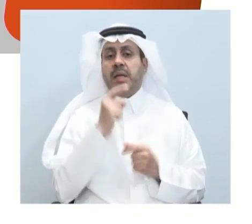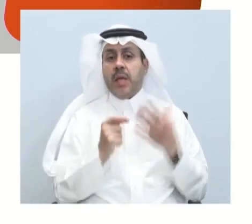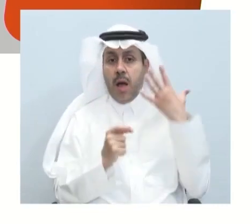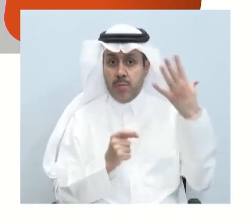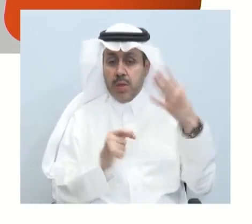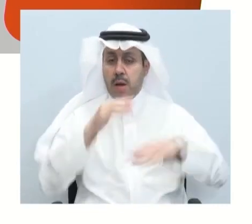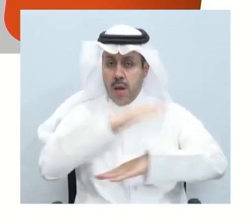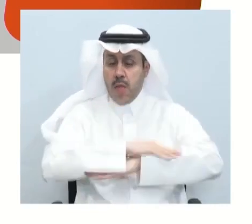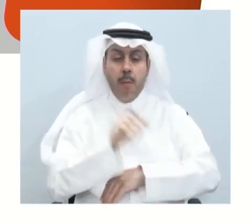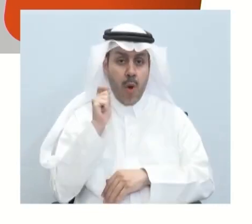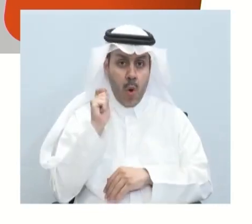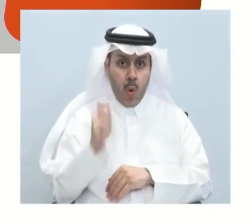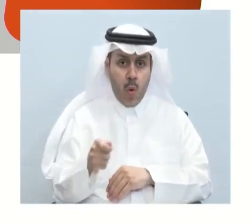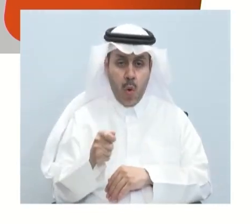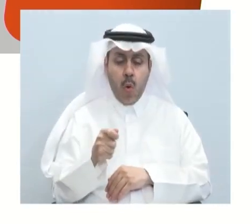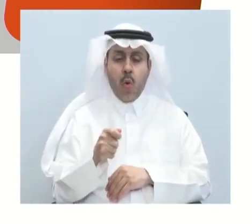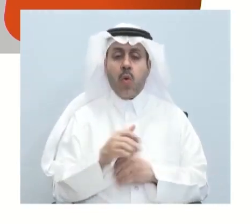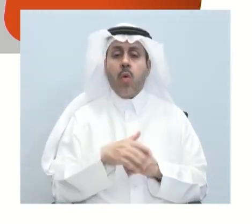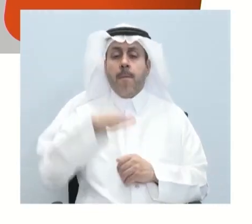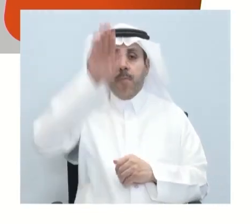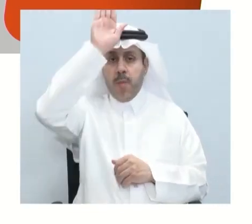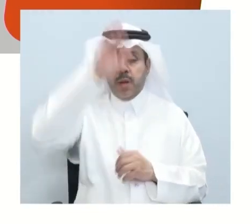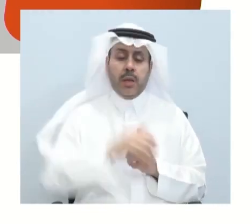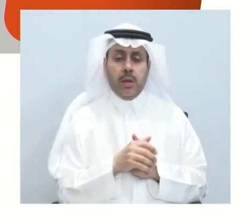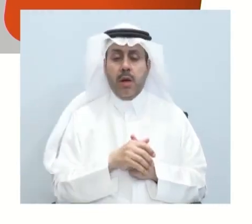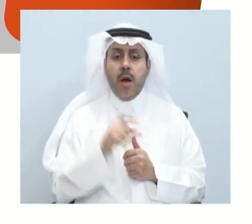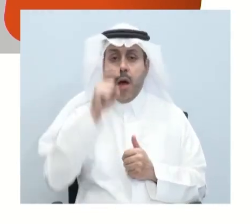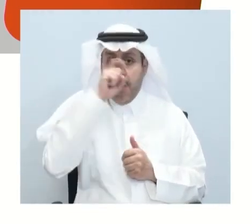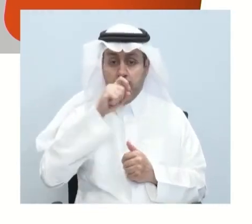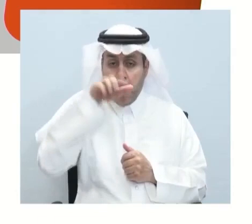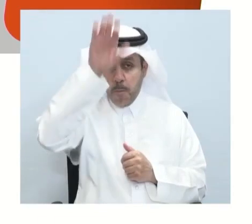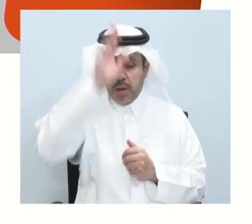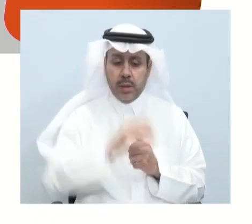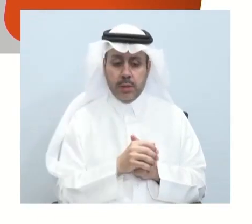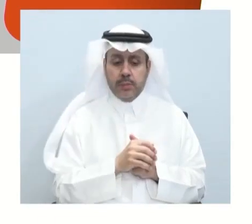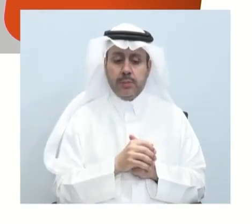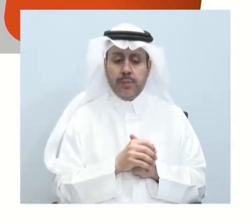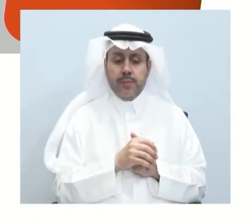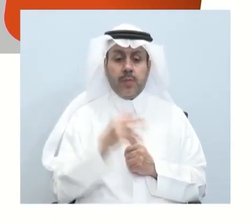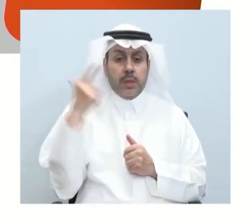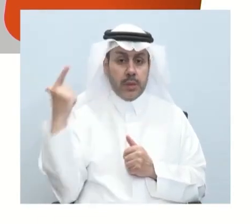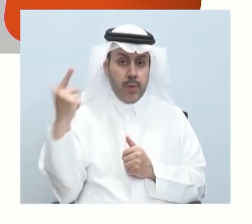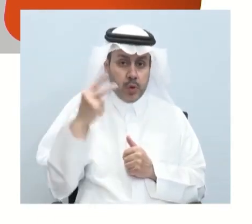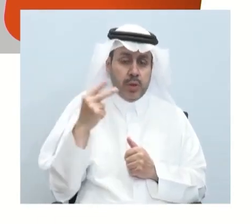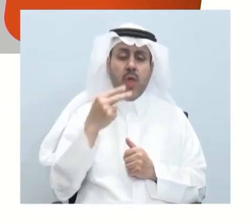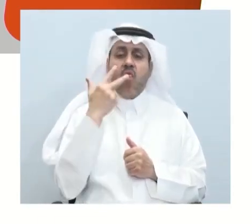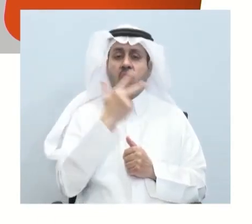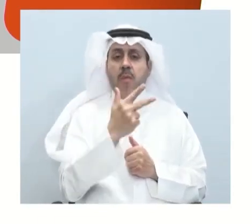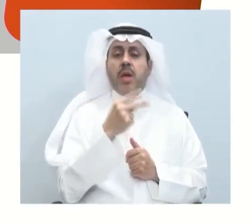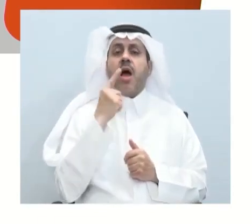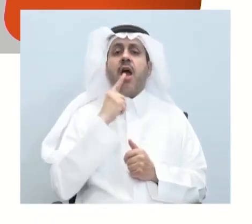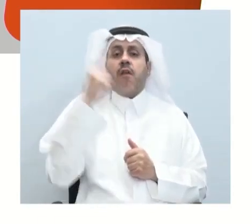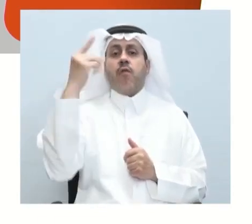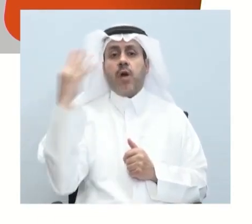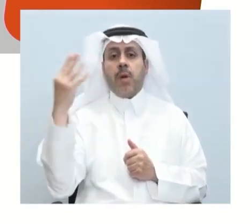الاساسي للحكم الصادر بالامر الملكي رقم الف 90 وتاريخ 27/8 1412